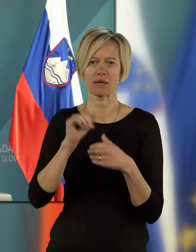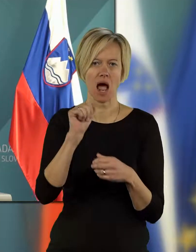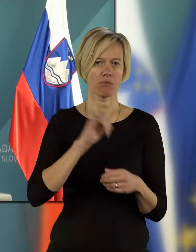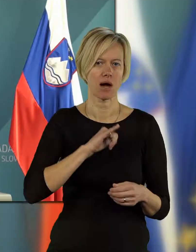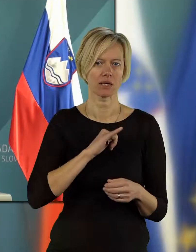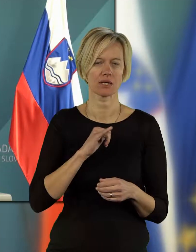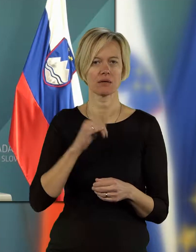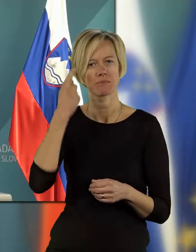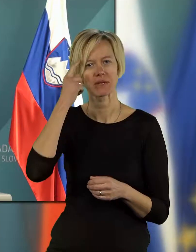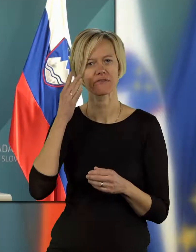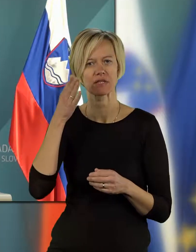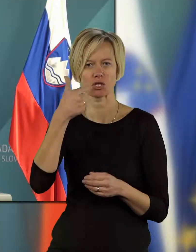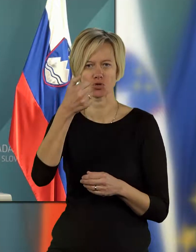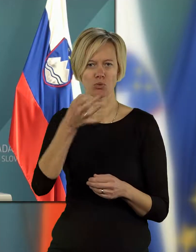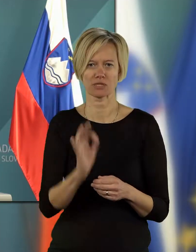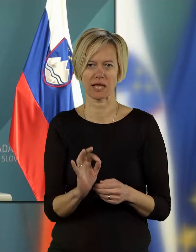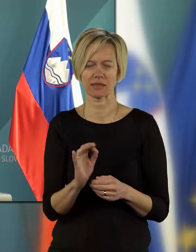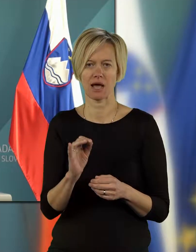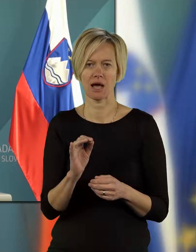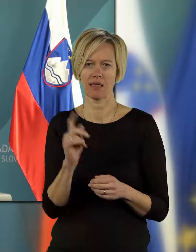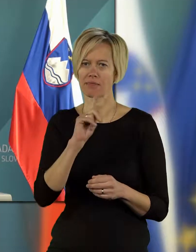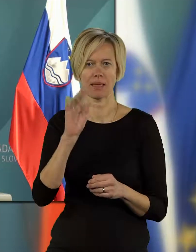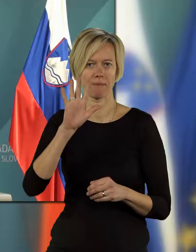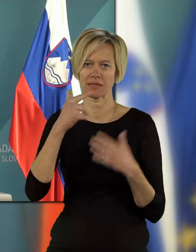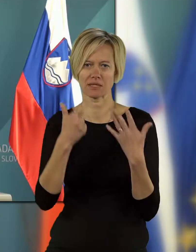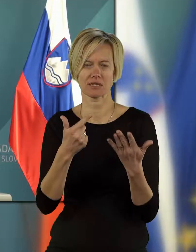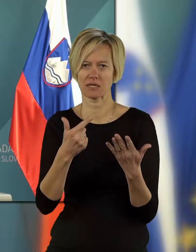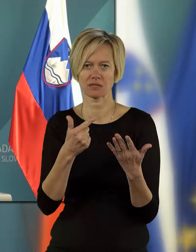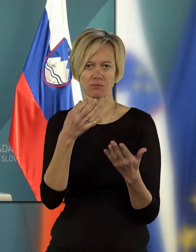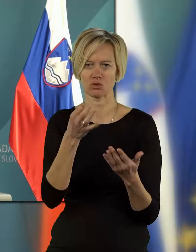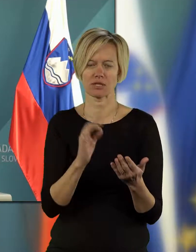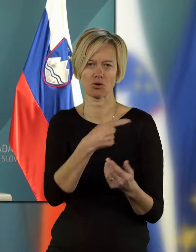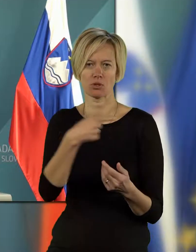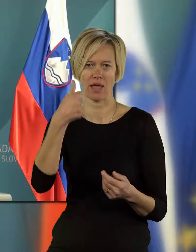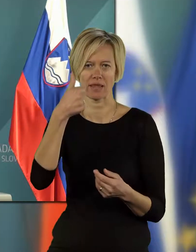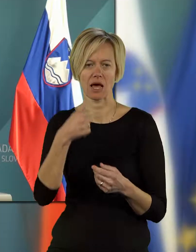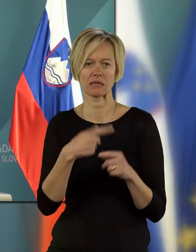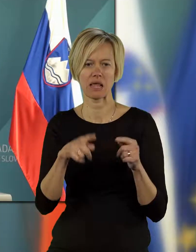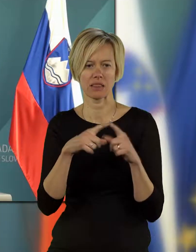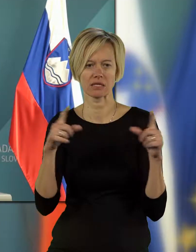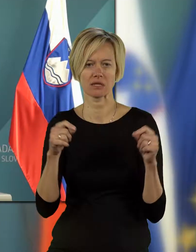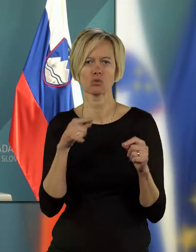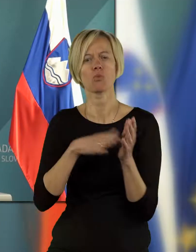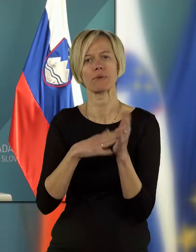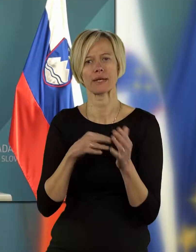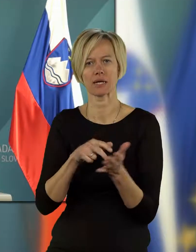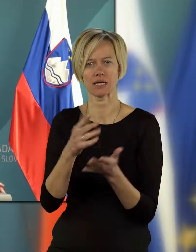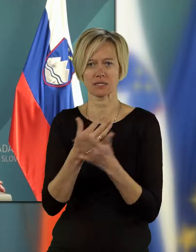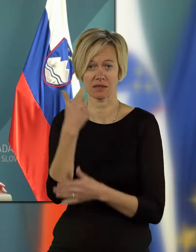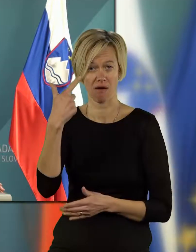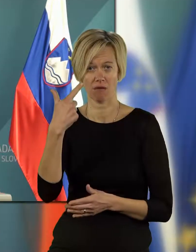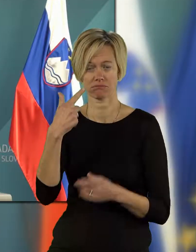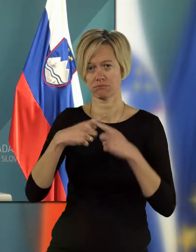tudi 100% privatizacija, ne zgolj 75-1 delnica, kar pomeni, da gre za